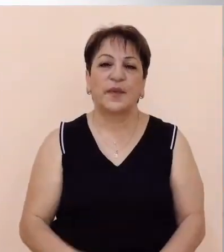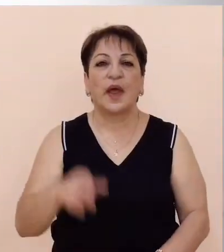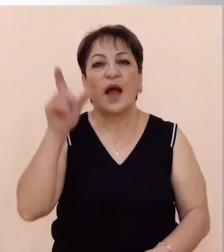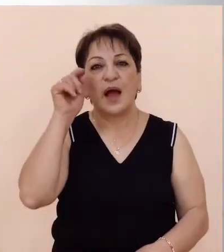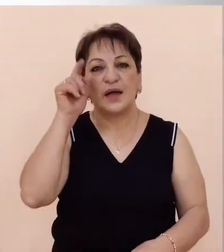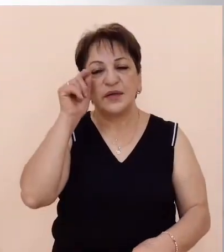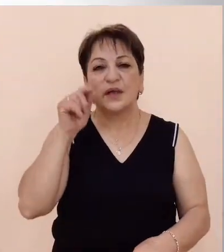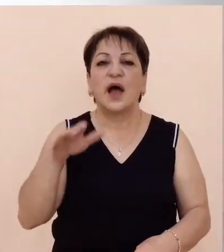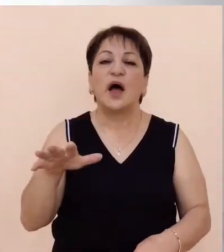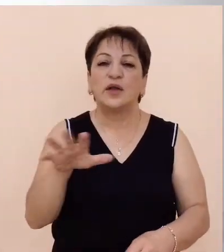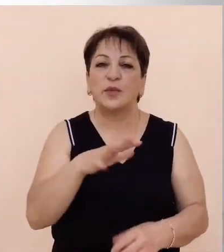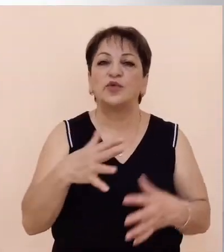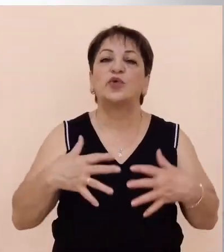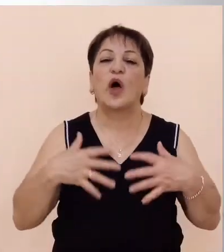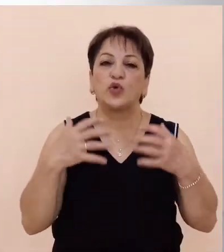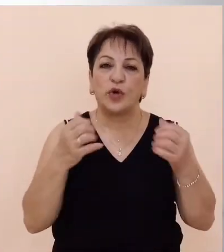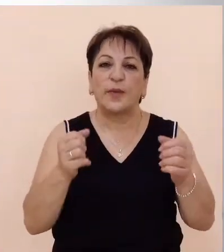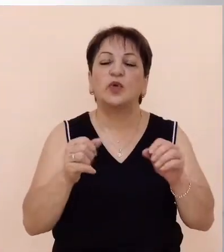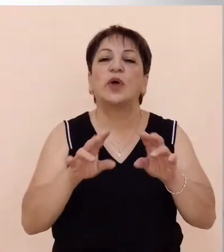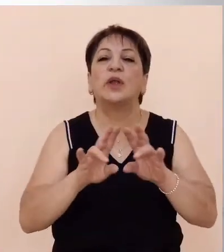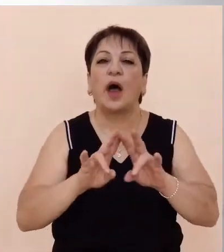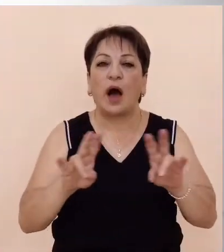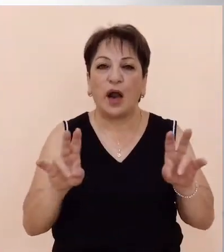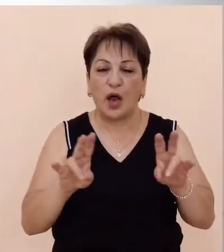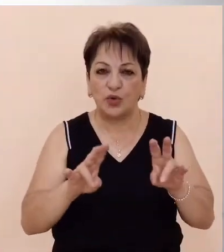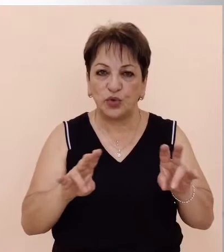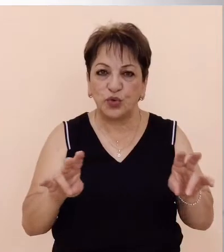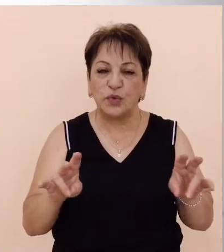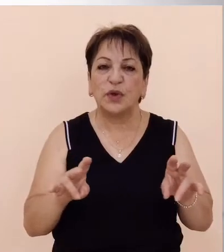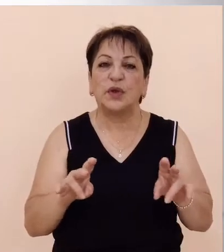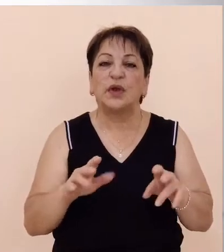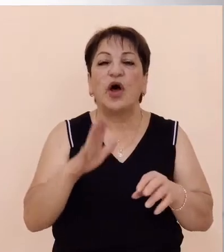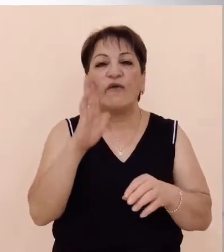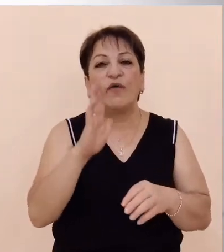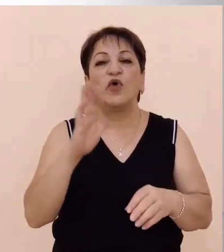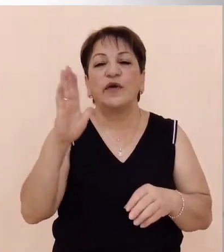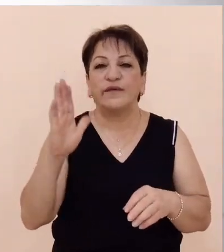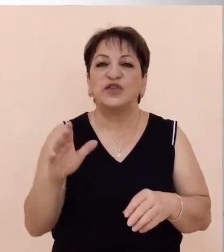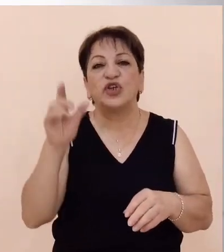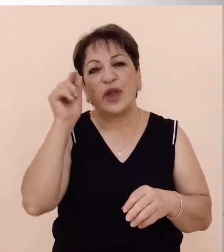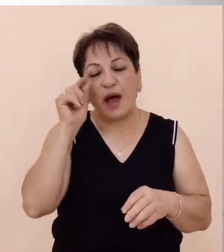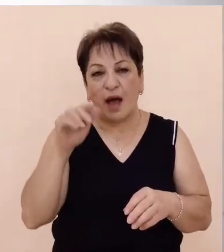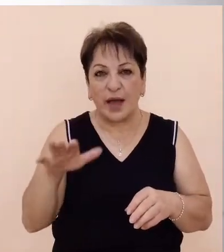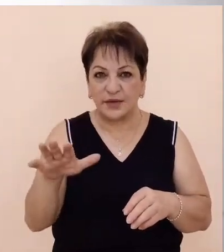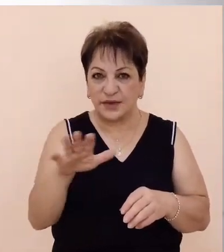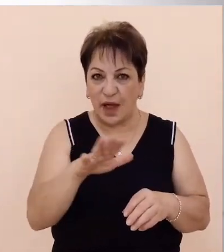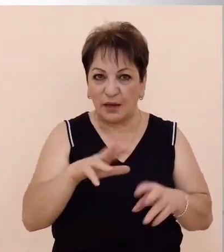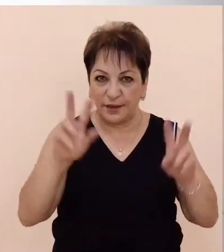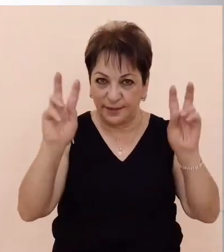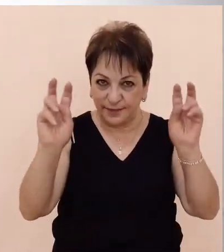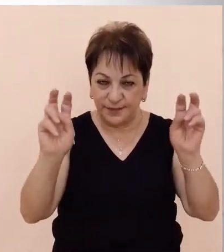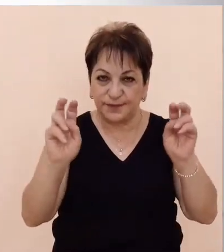Հայաստանի Հանրապետության առողջապահության նախարարությունը և World Vision Հայաստանը